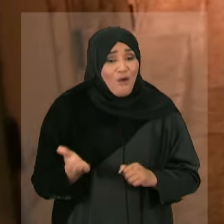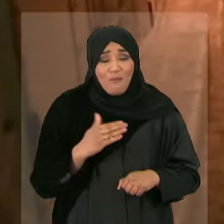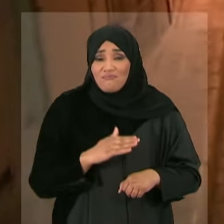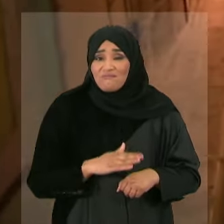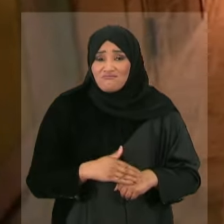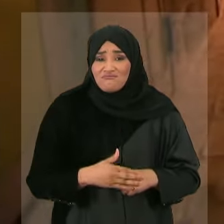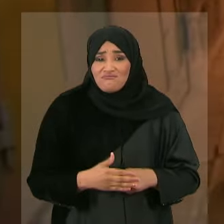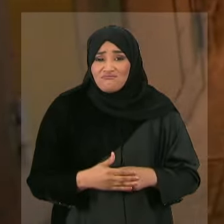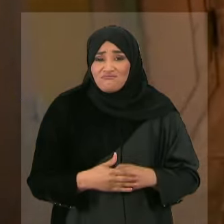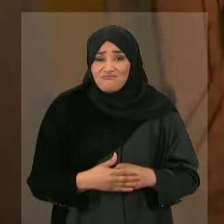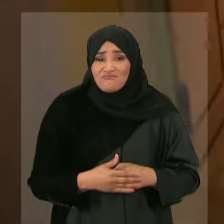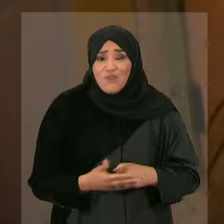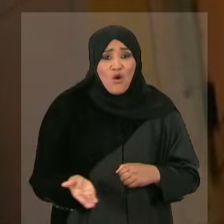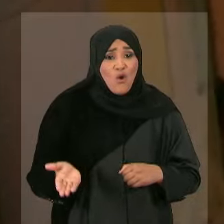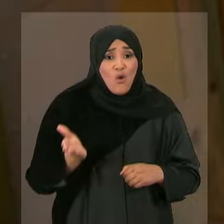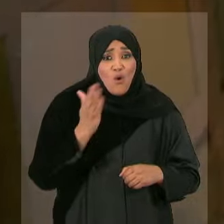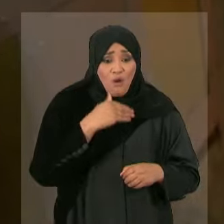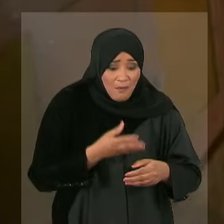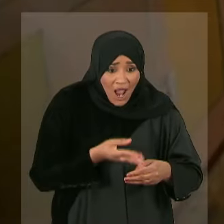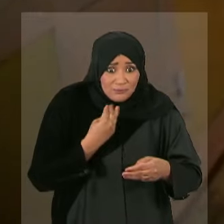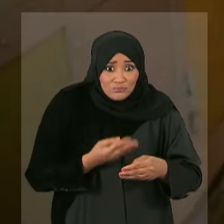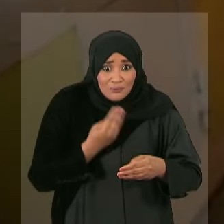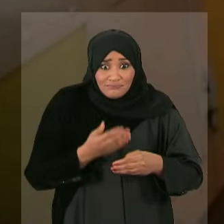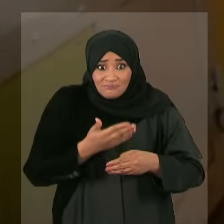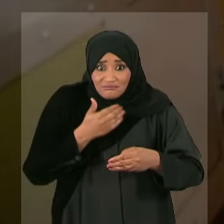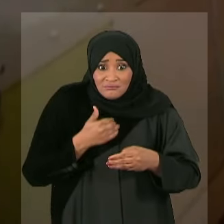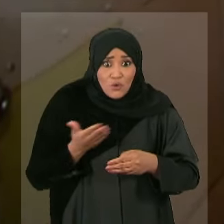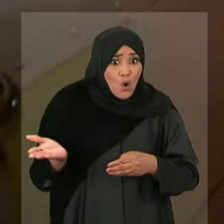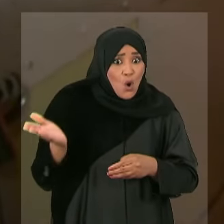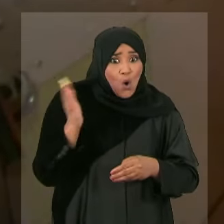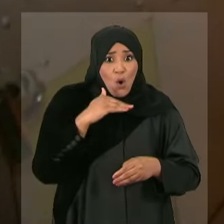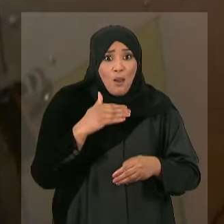قوموا عسحوركو رمضان جاي يزوركو